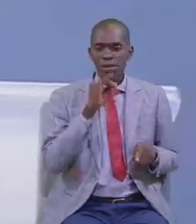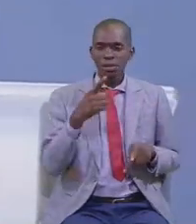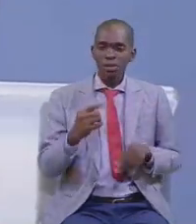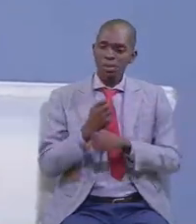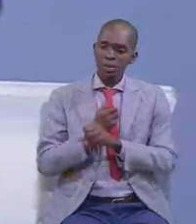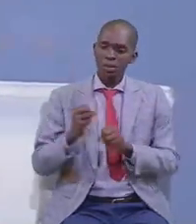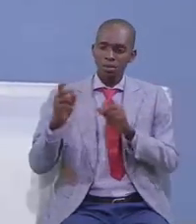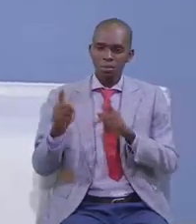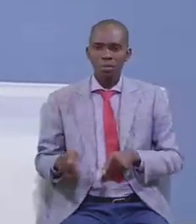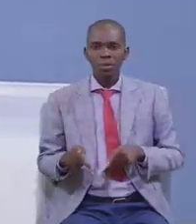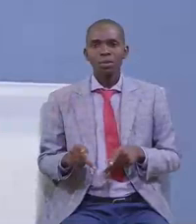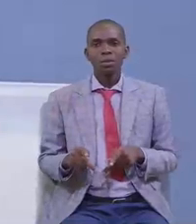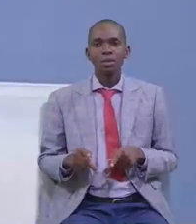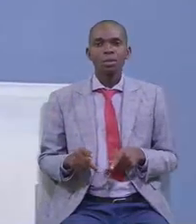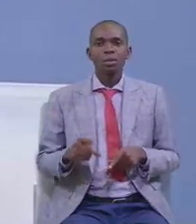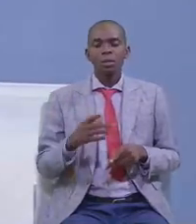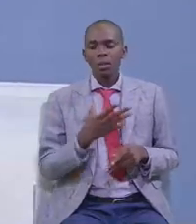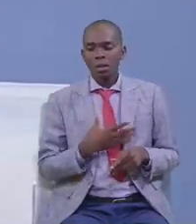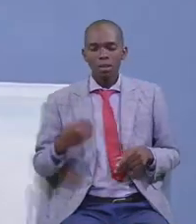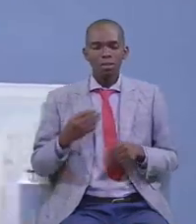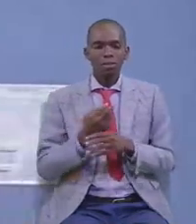Le sauvé est le juste.